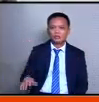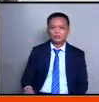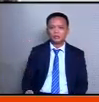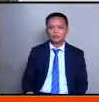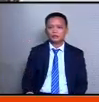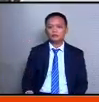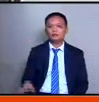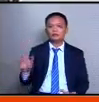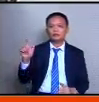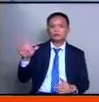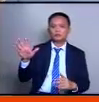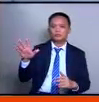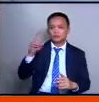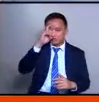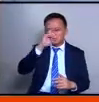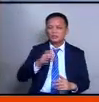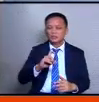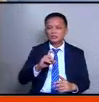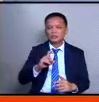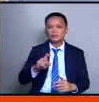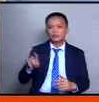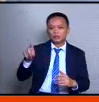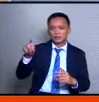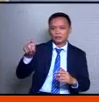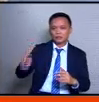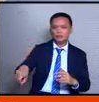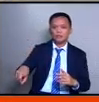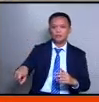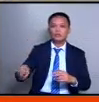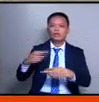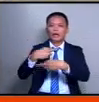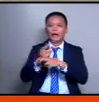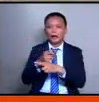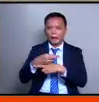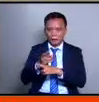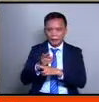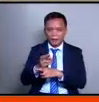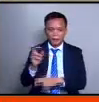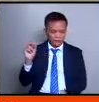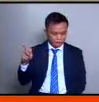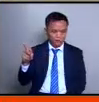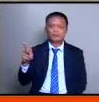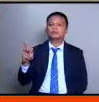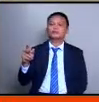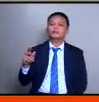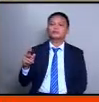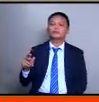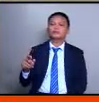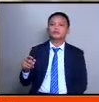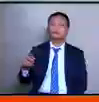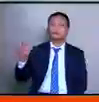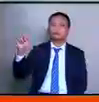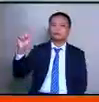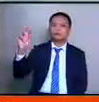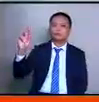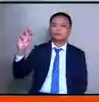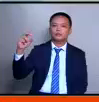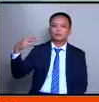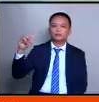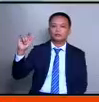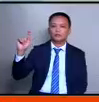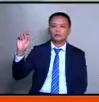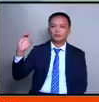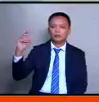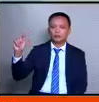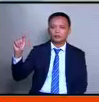pag 25 years old na yung building, dapat nag-structural audit na. Okay. Architect, saan pa mas safe? Alimbawa,